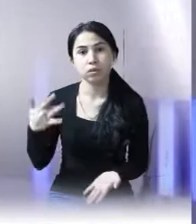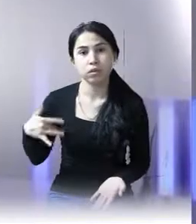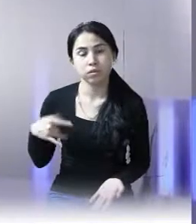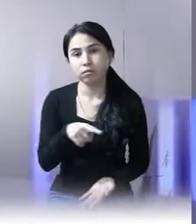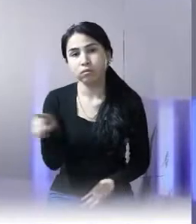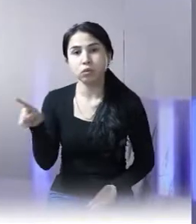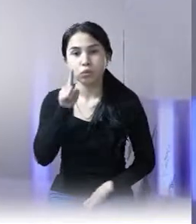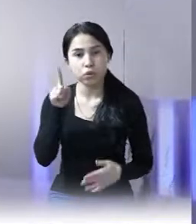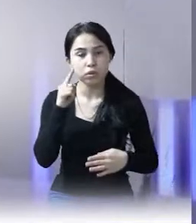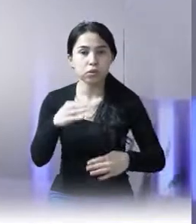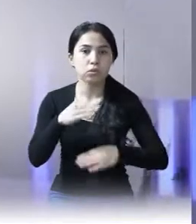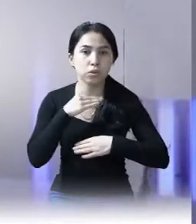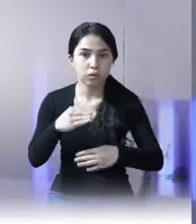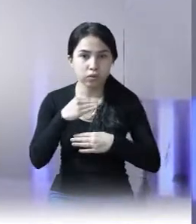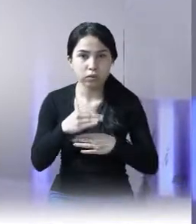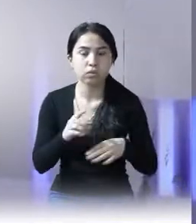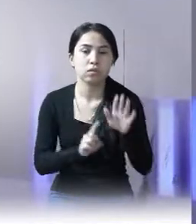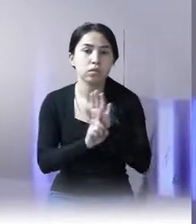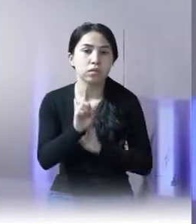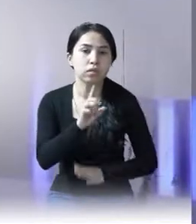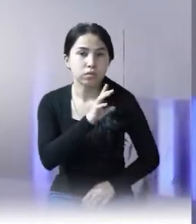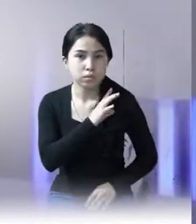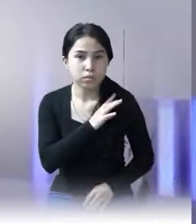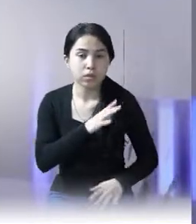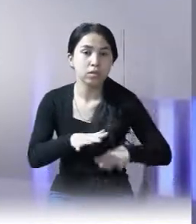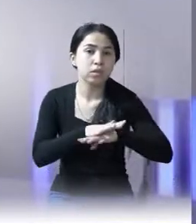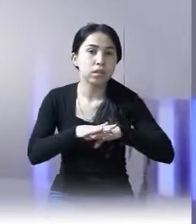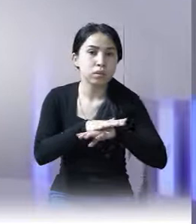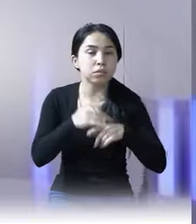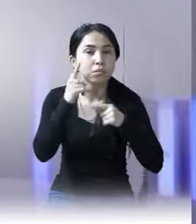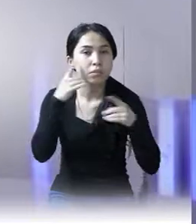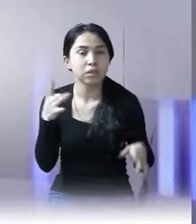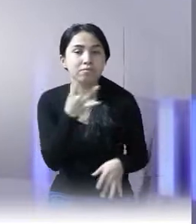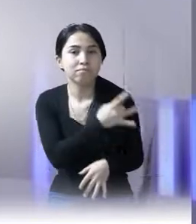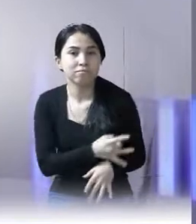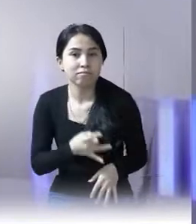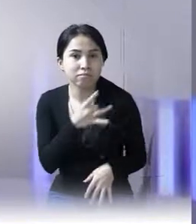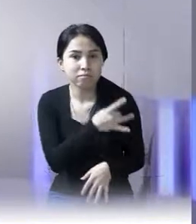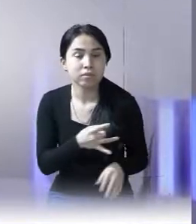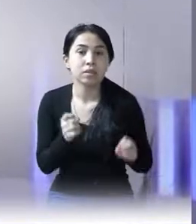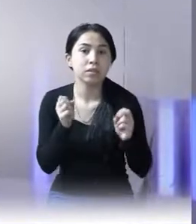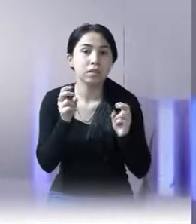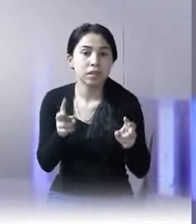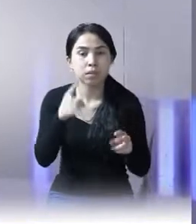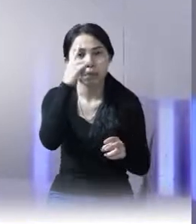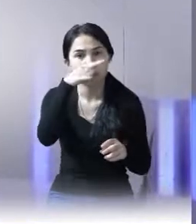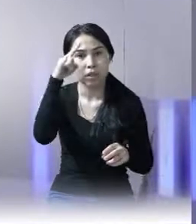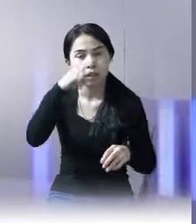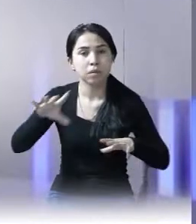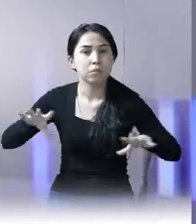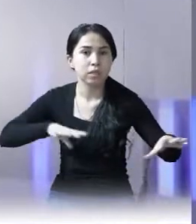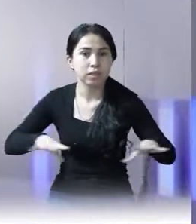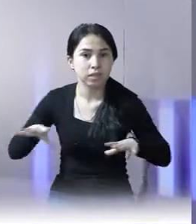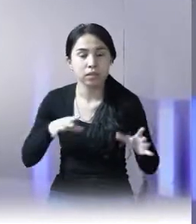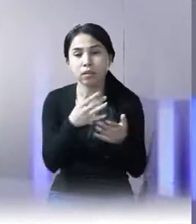жастарға кеңес беретін ашық алаң жұмысын бастады. Бұл тұрғыда халық көп шоғырланған ауыл береке базары таңдап алынған. Түрлі